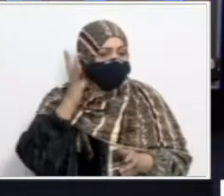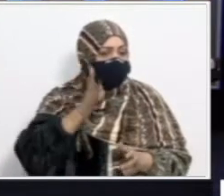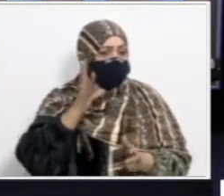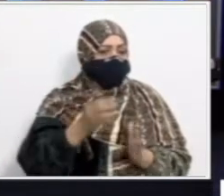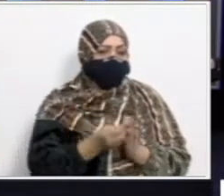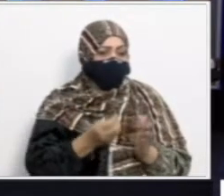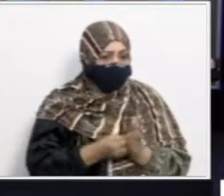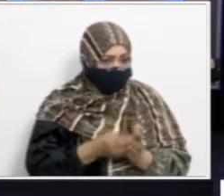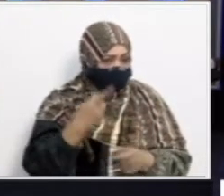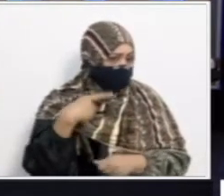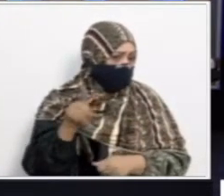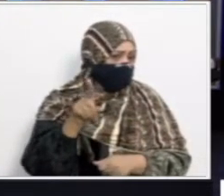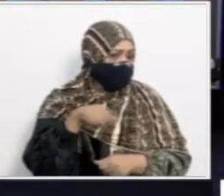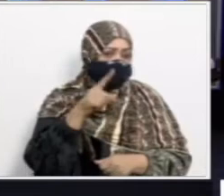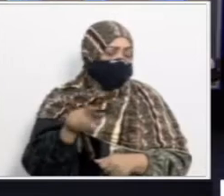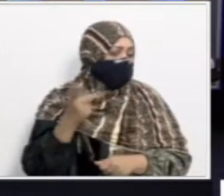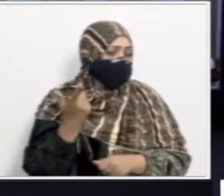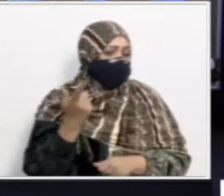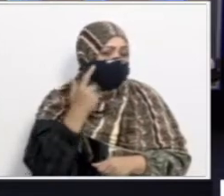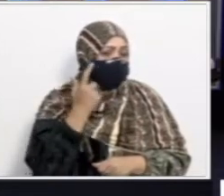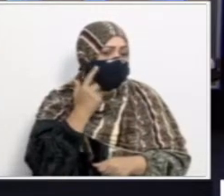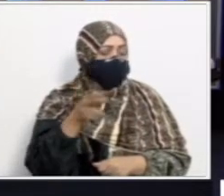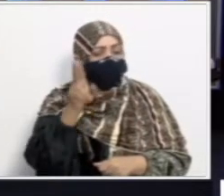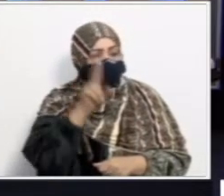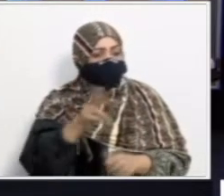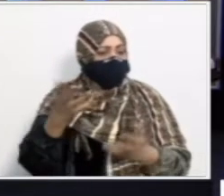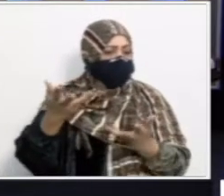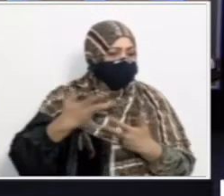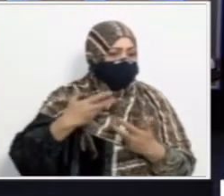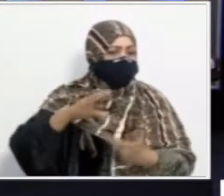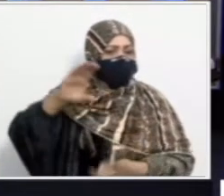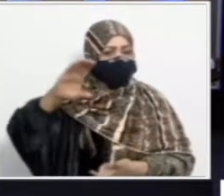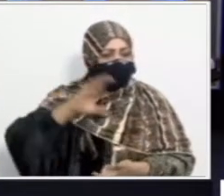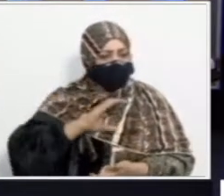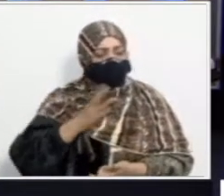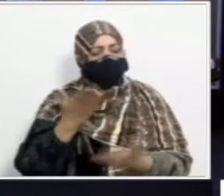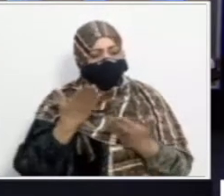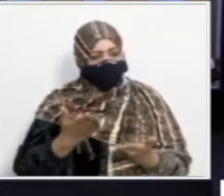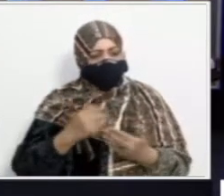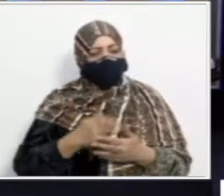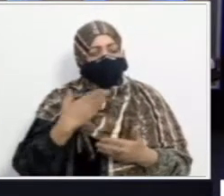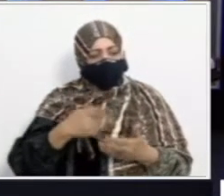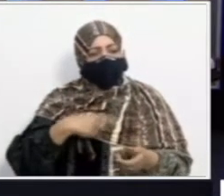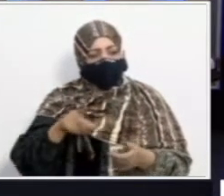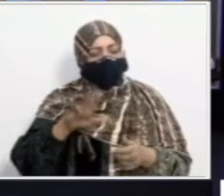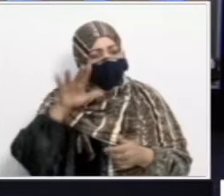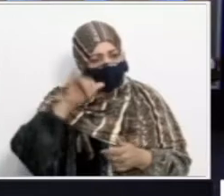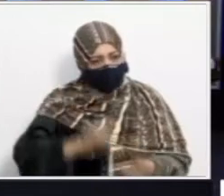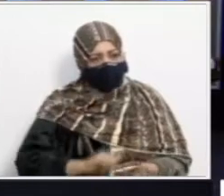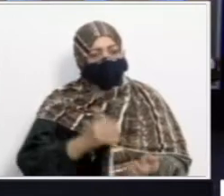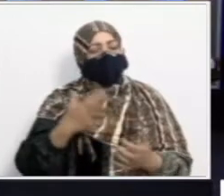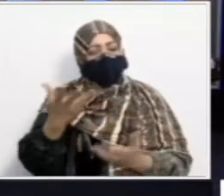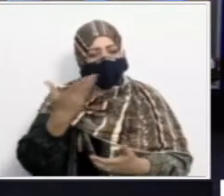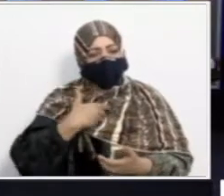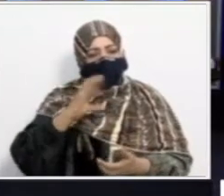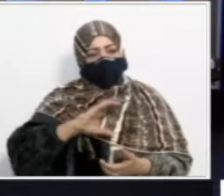بالله عليك عطي تسمع الإجابة إن شاء الله يا أخ مبروك. إن شاء الله بارك الله فيك شيخنا وفيكم إن شاء الله. معنا اتصال،